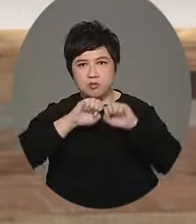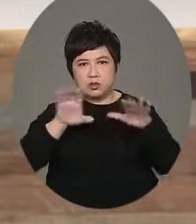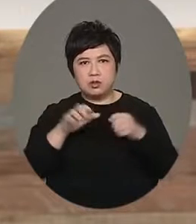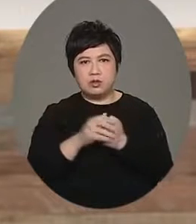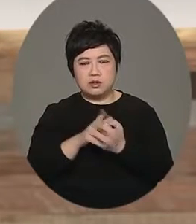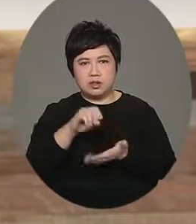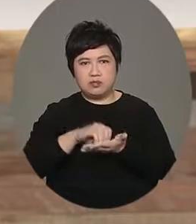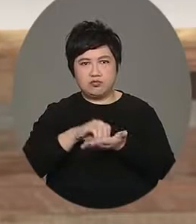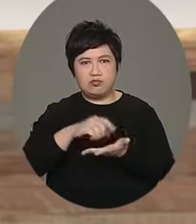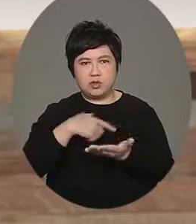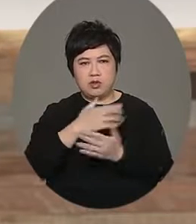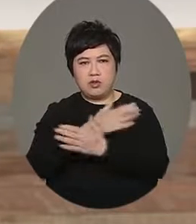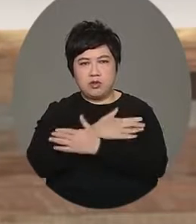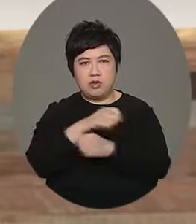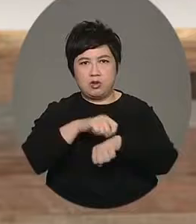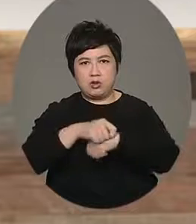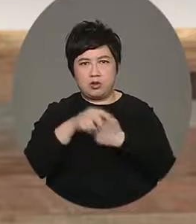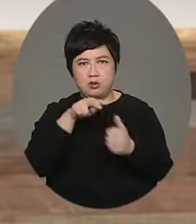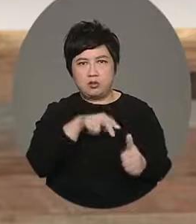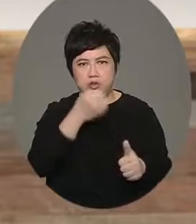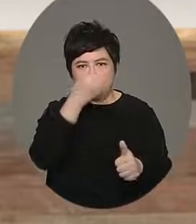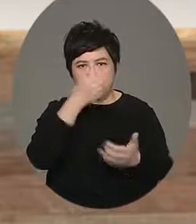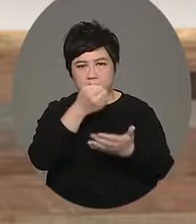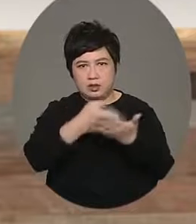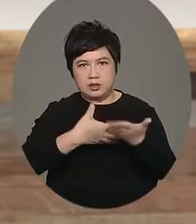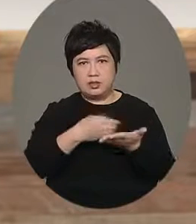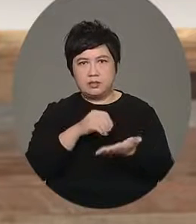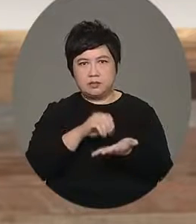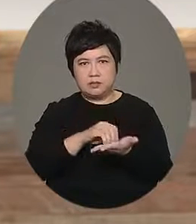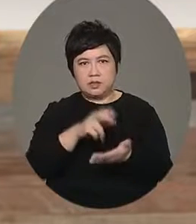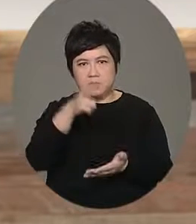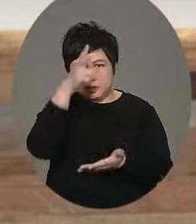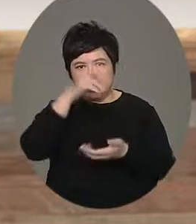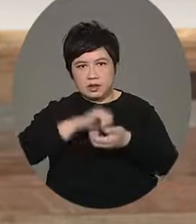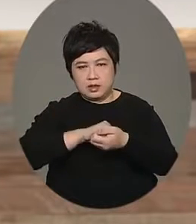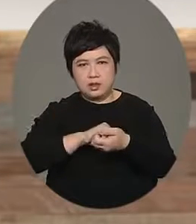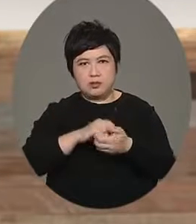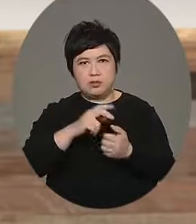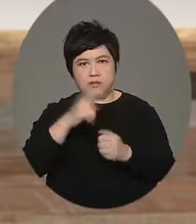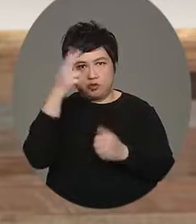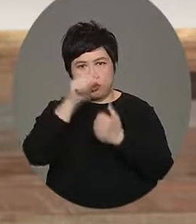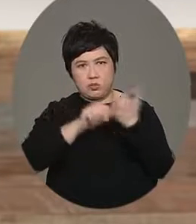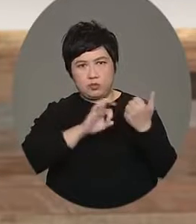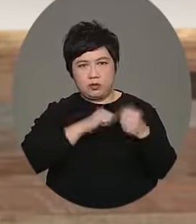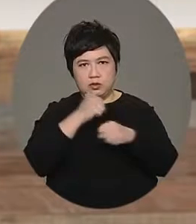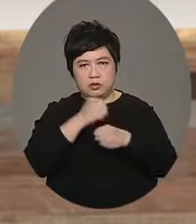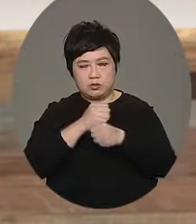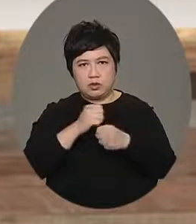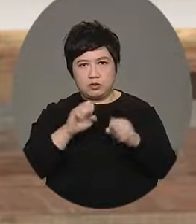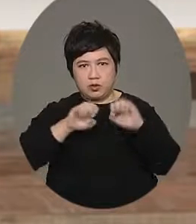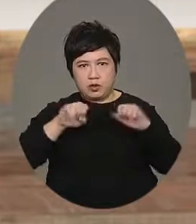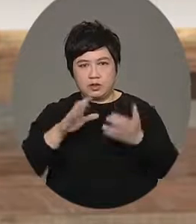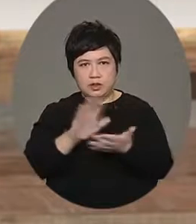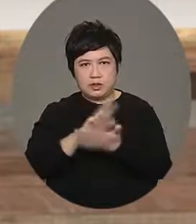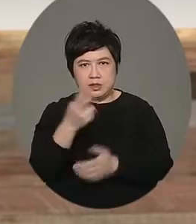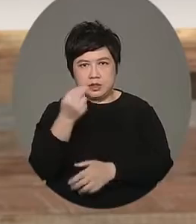支持全面落實愛國者治港原則，而今次政協常委會的工作報告就是二十多年來首次沒有